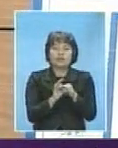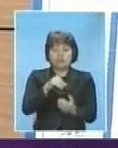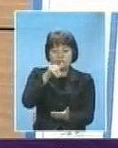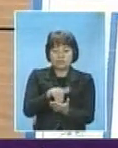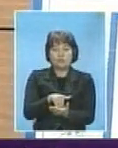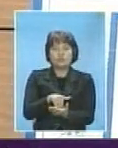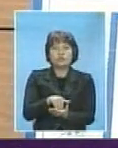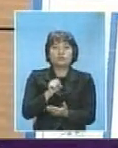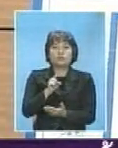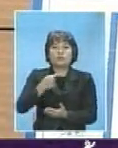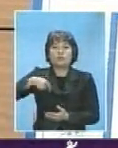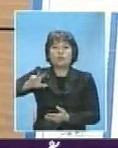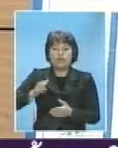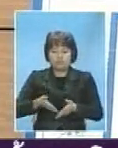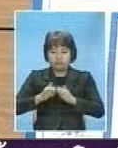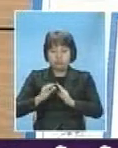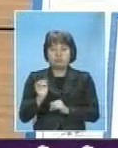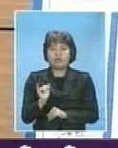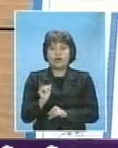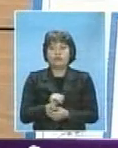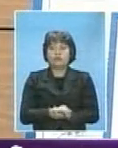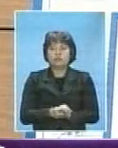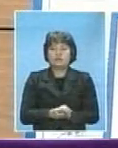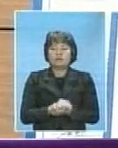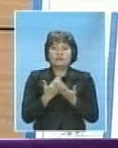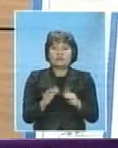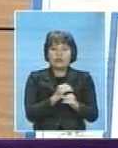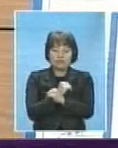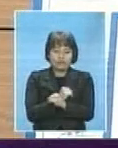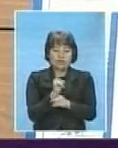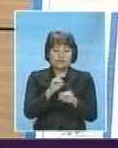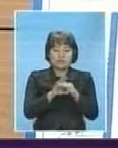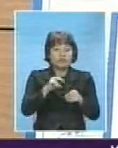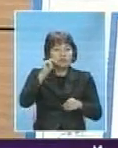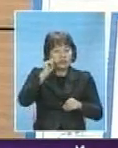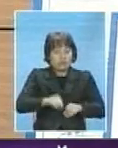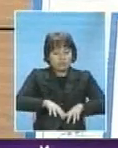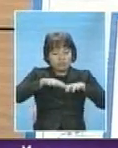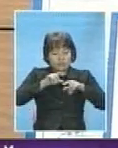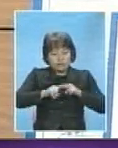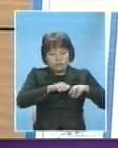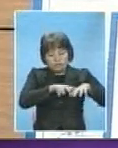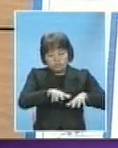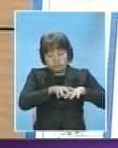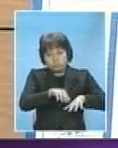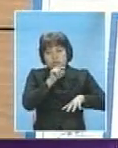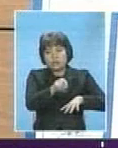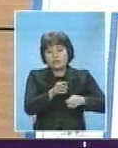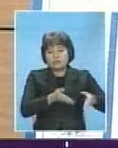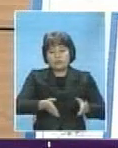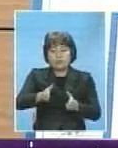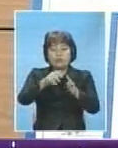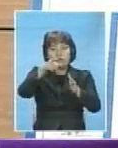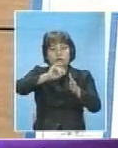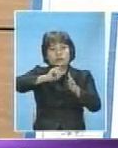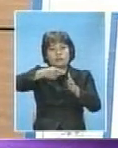สปพ.และเป็นส่วนสำคัญส่วนหนึ่งครับที่การรับมวลน้ำที่มากกว่าเวลาปกติในช่วงของแม่น้ำเจ้าพระยานั้นซึ่งควร